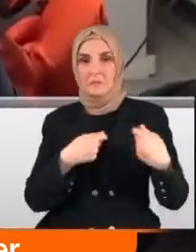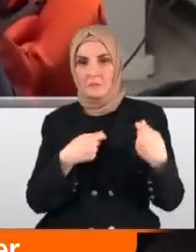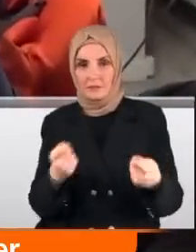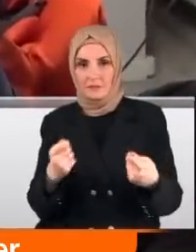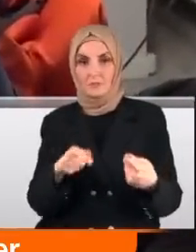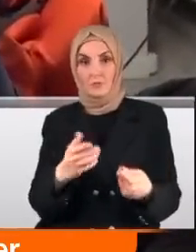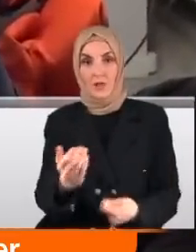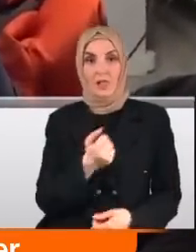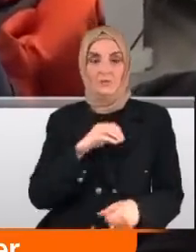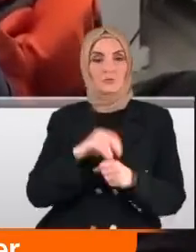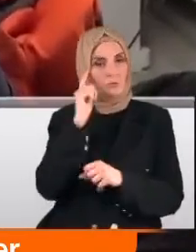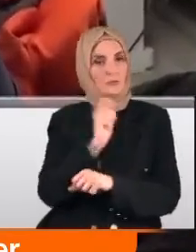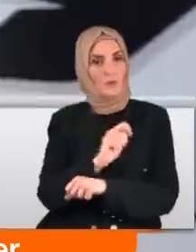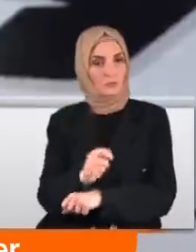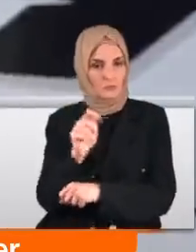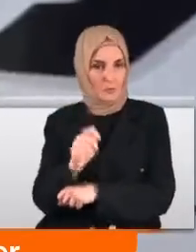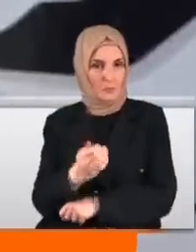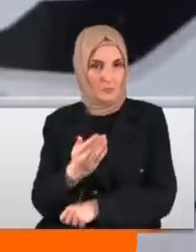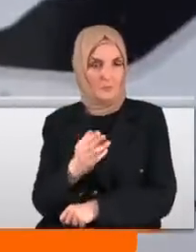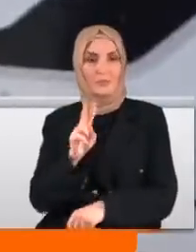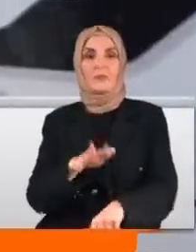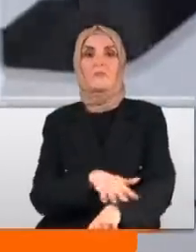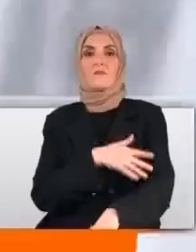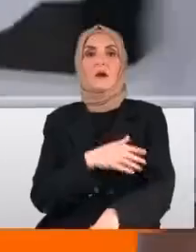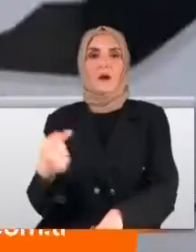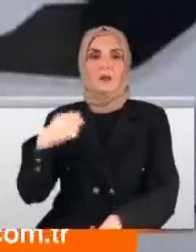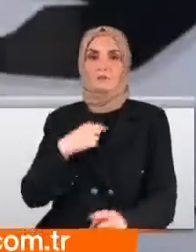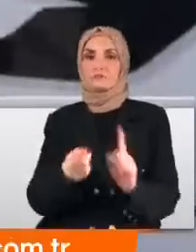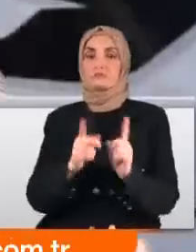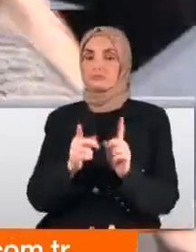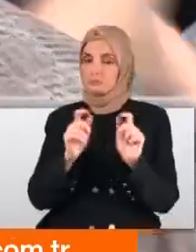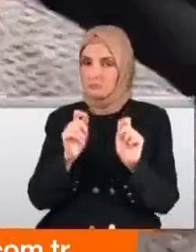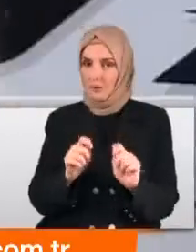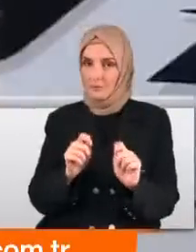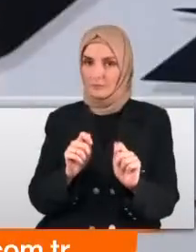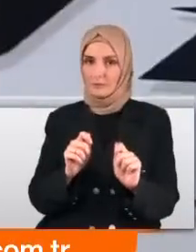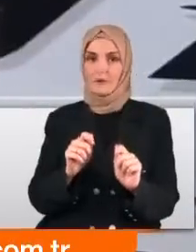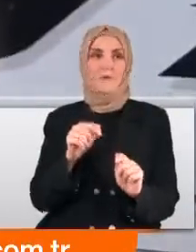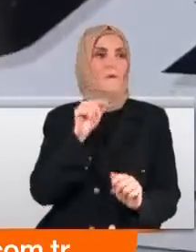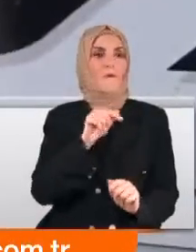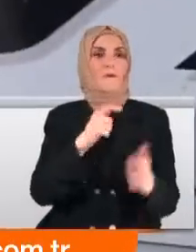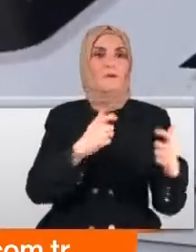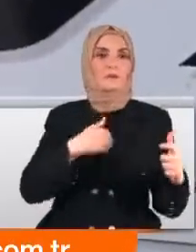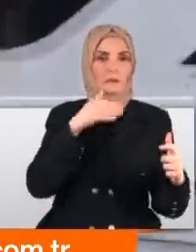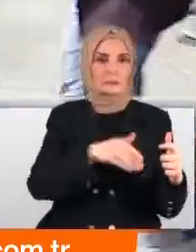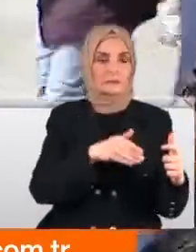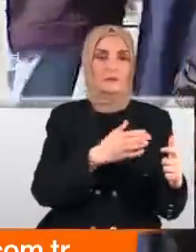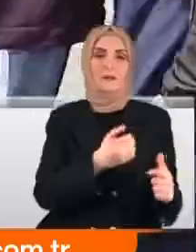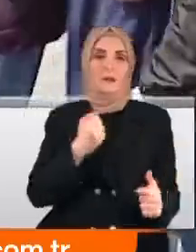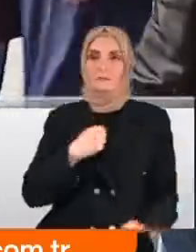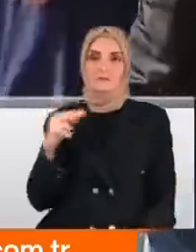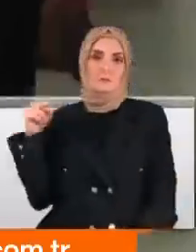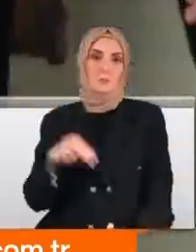burada başvurularını tamamlıyorlar. Valilik bizi yönlendirdi. Oradan aldık. Ücretsiz bir şekilde ulaştık.